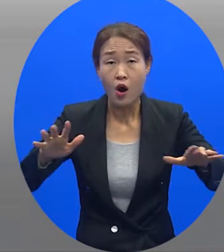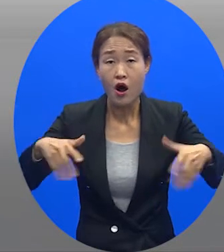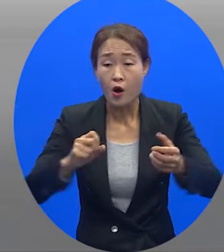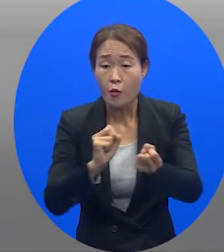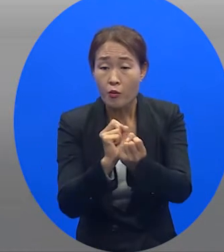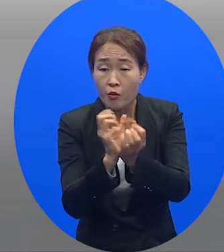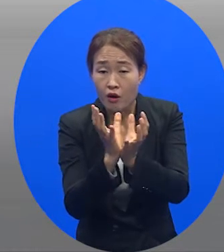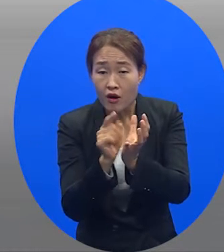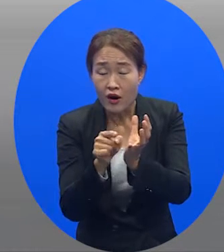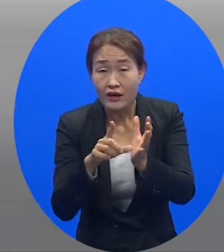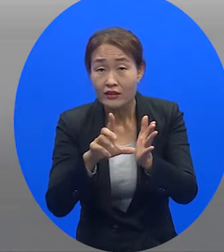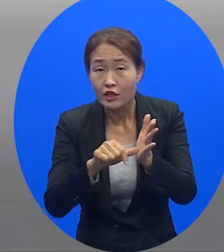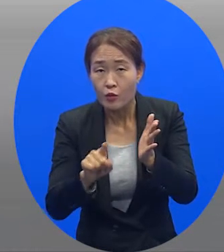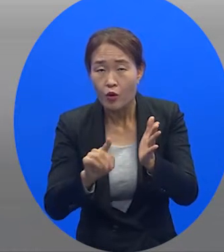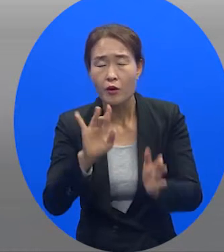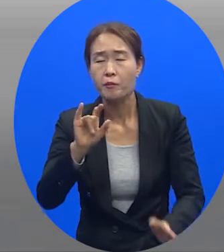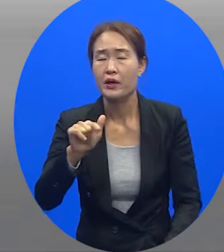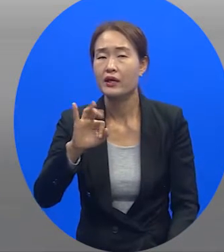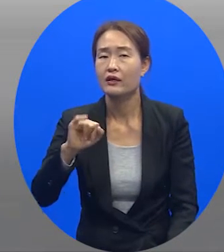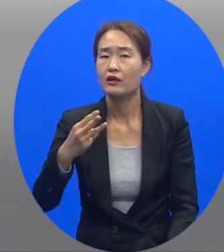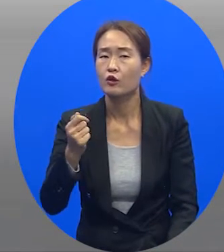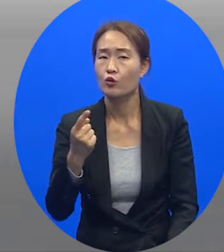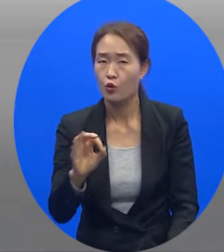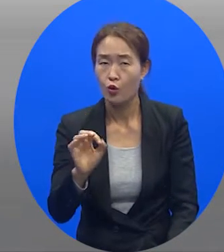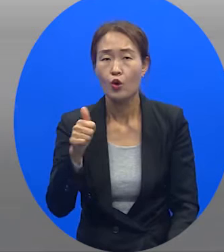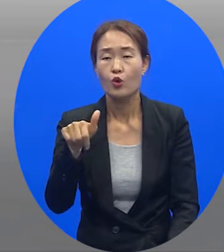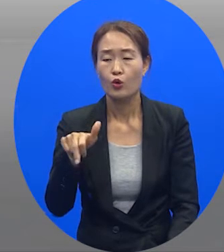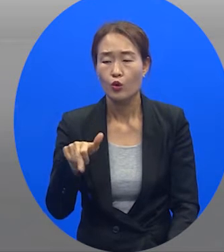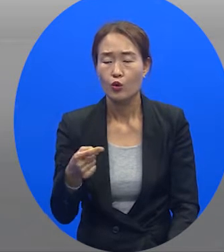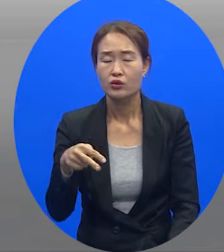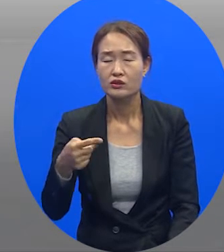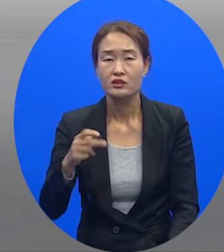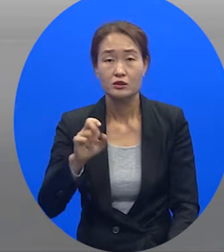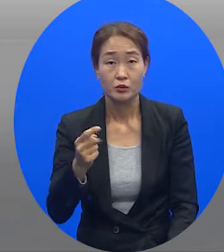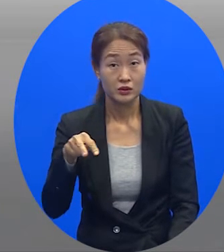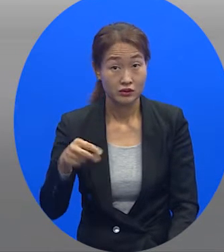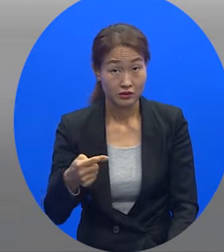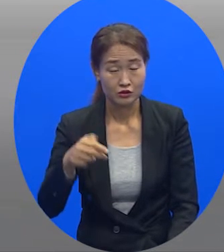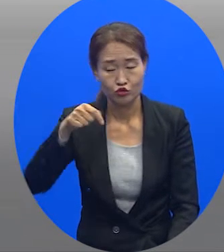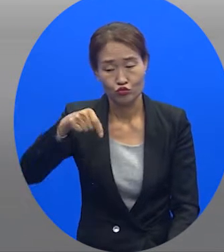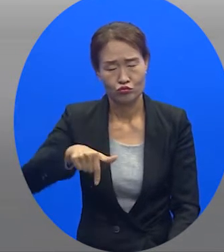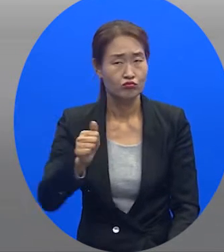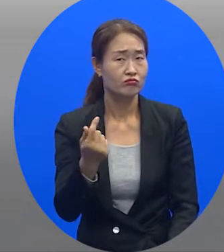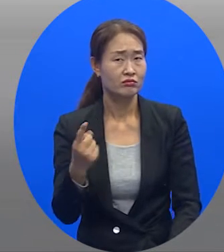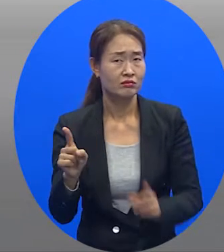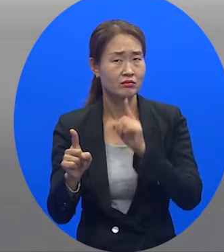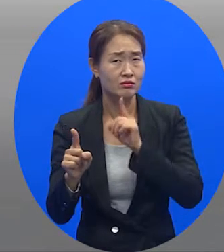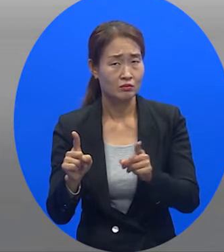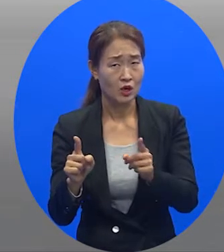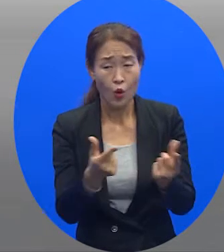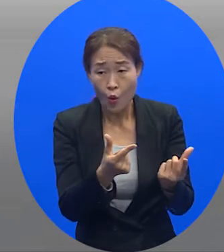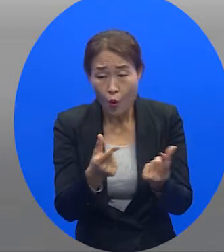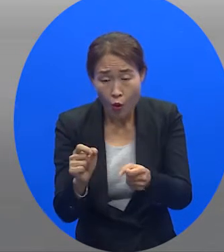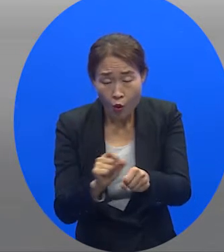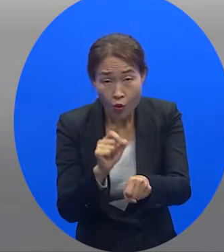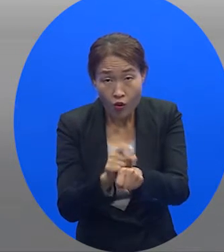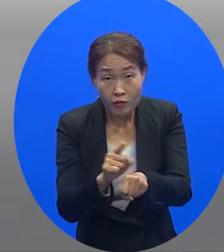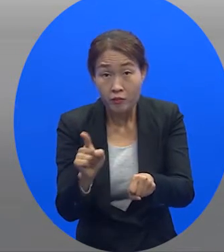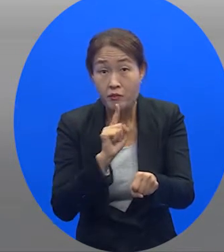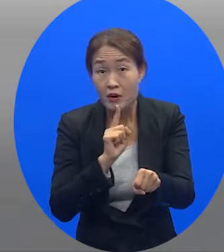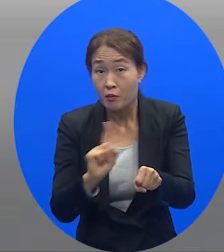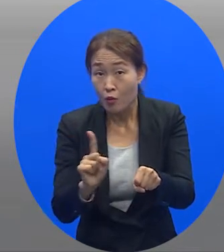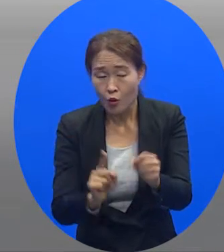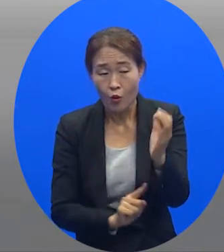이맘때 개화하는 가을꽃은 백일홍, 코스모스, 국화 등이 있습니다. 가을꽃의 공통적인